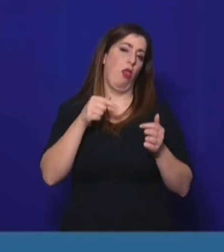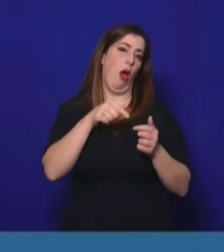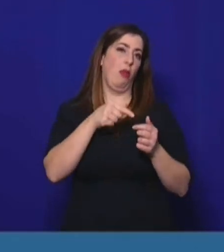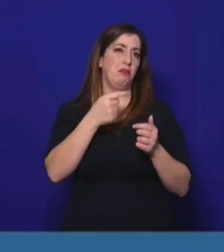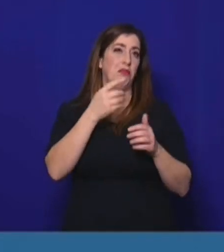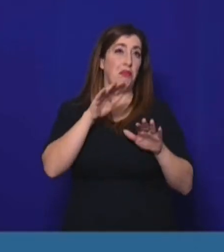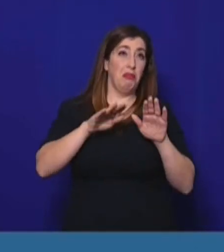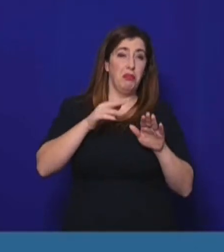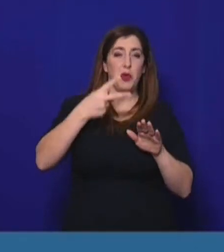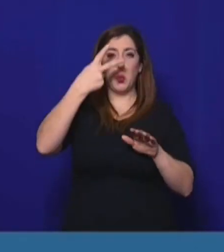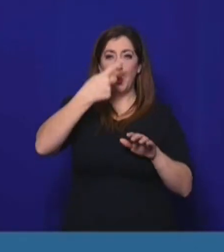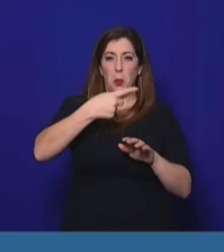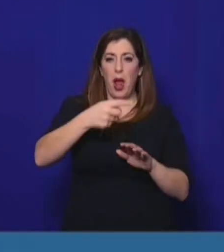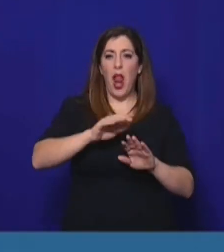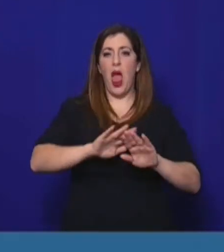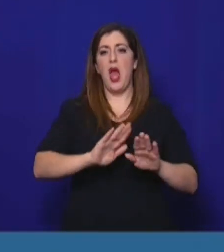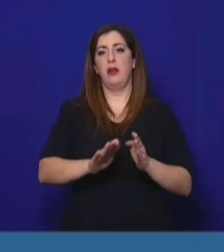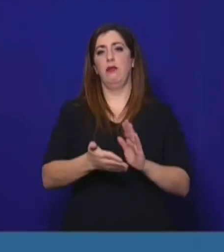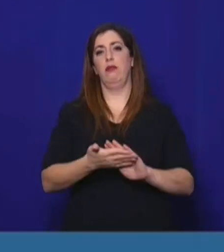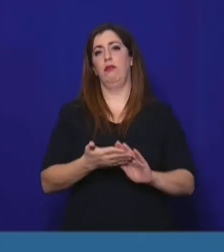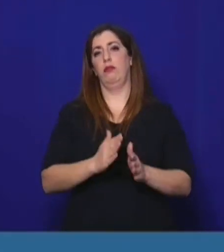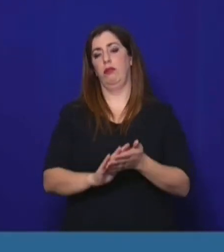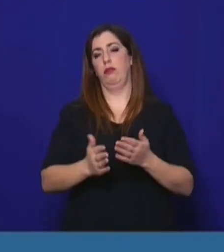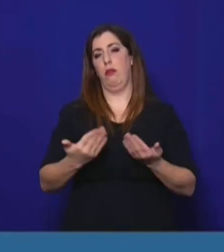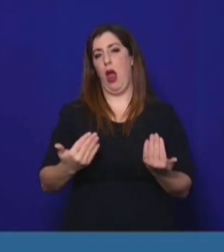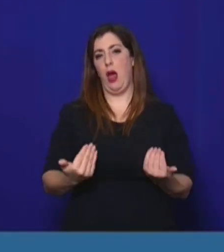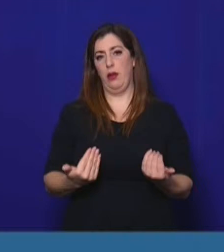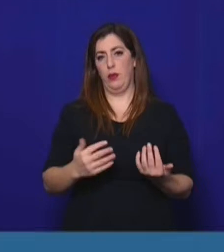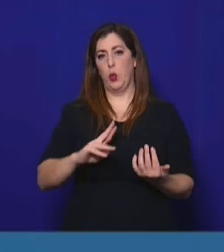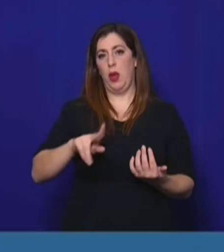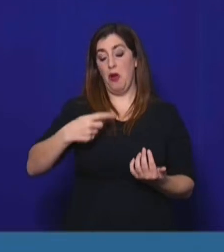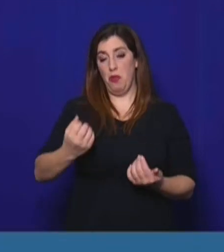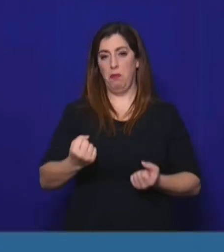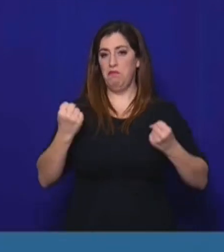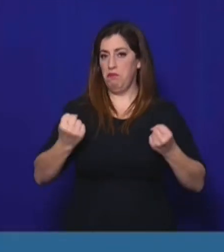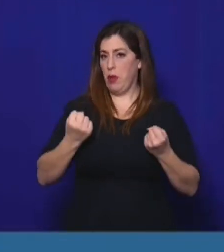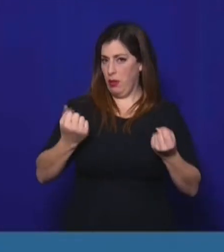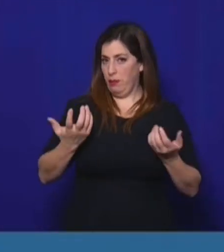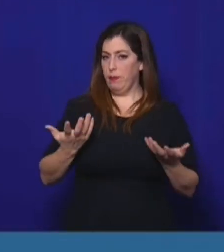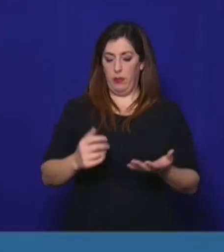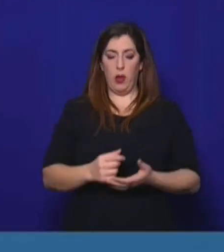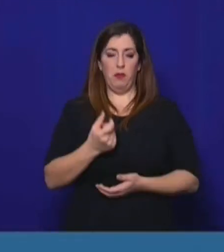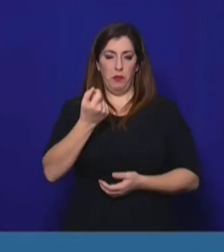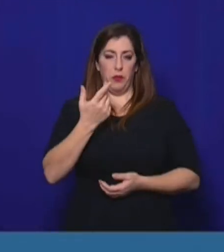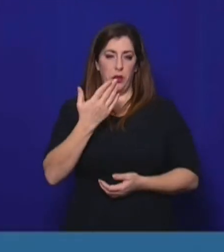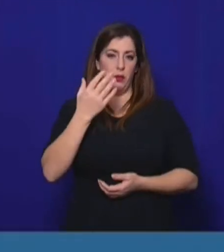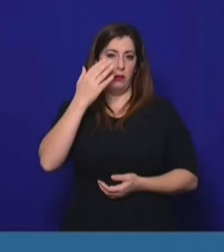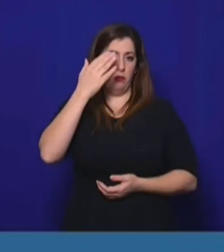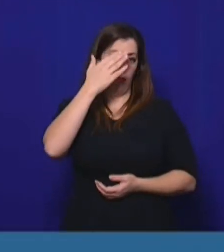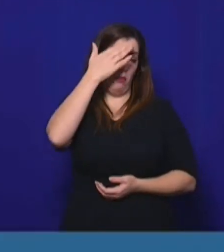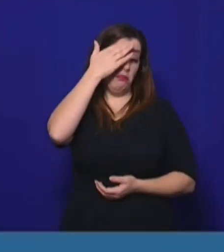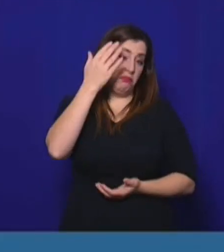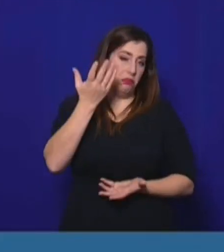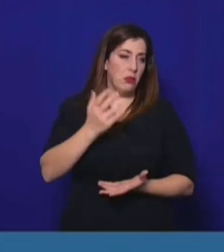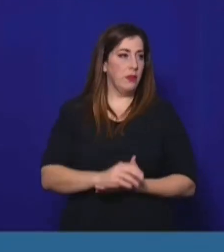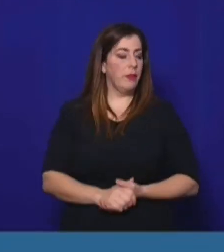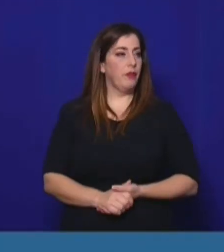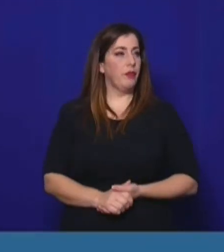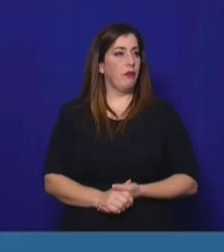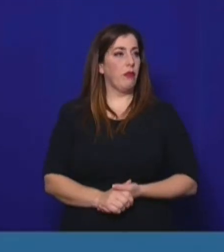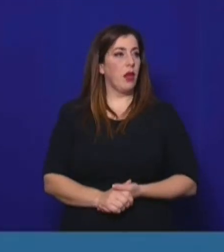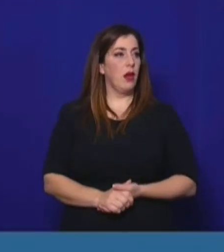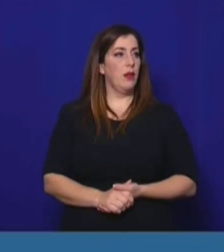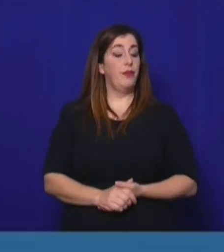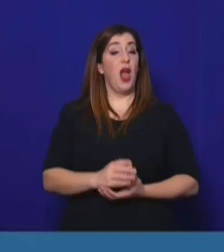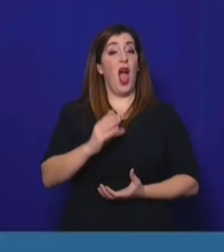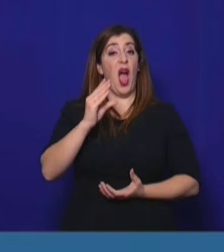ta' żewġ ta' jumejn bagament jgħaddu dawn is-sintomi li huma sintomi li huma mild ħafna. Ħafna mill-kollegi tiegħi wkoll